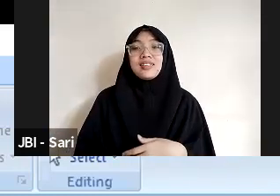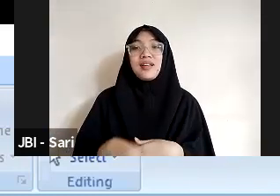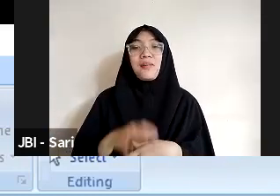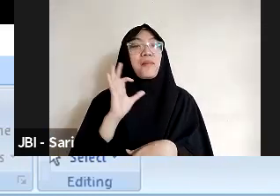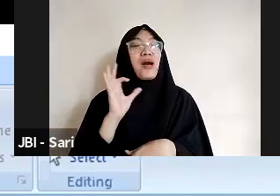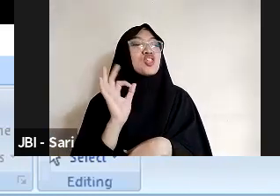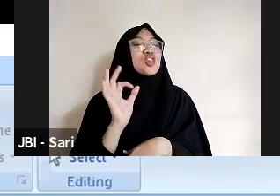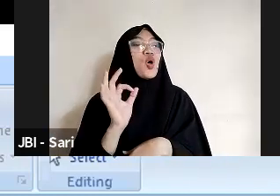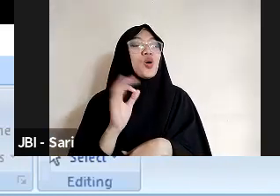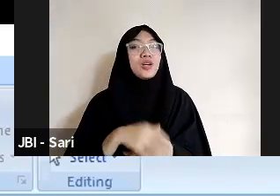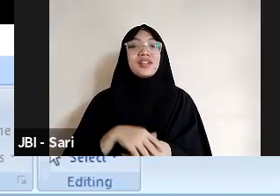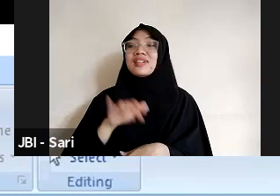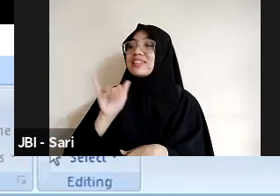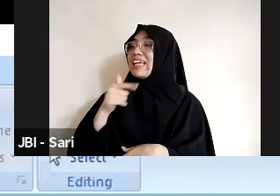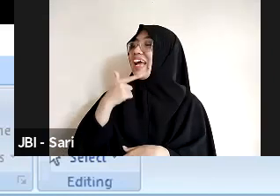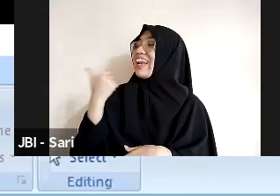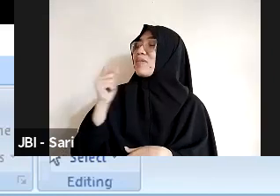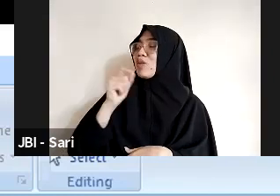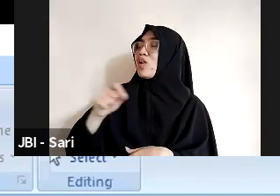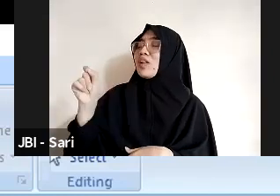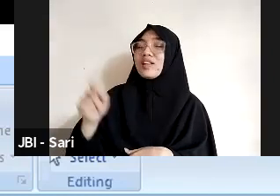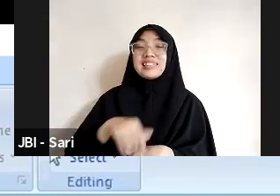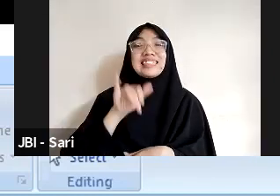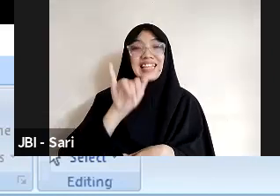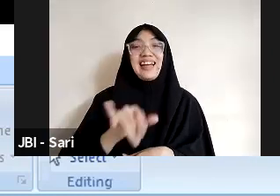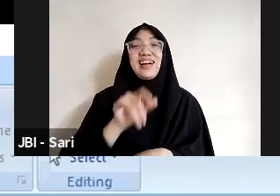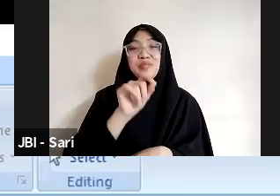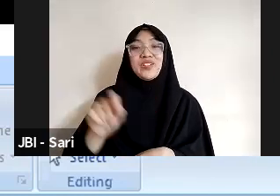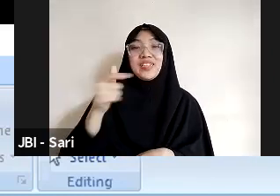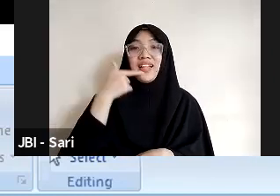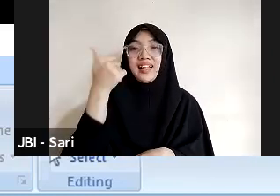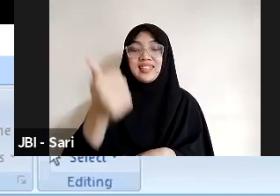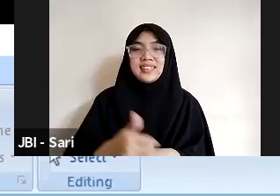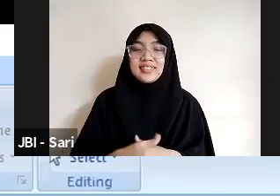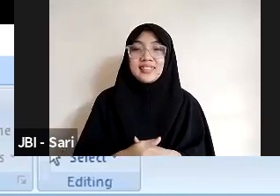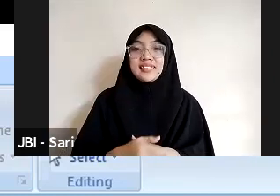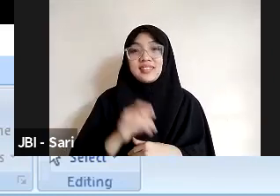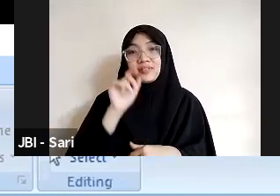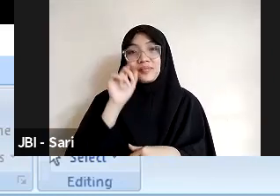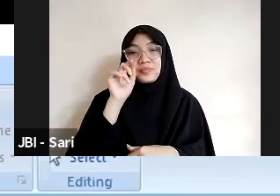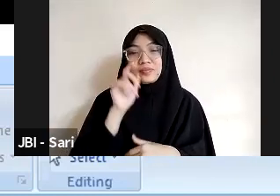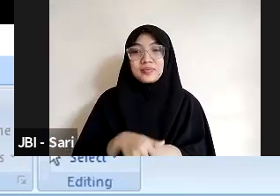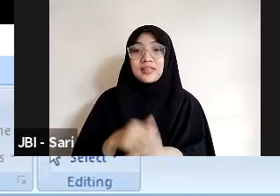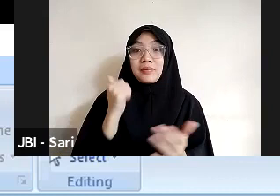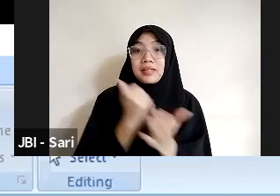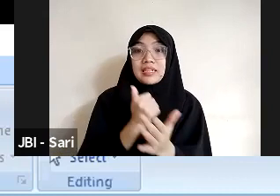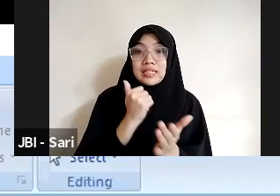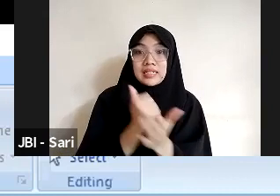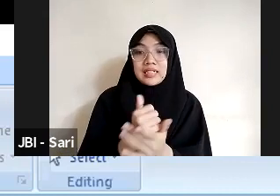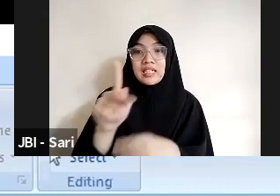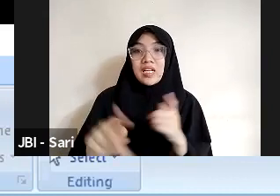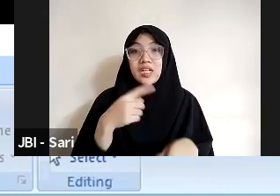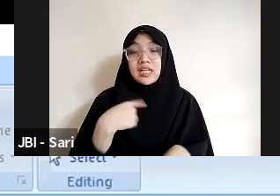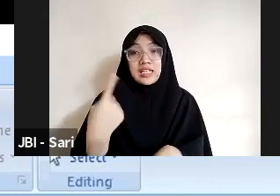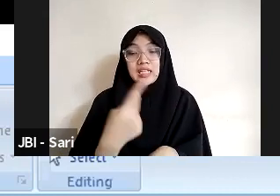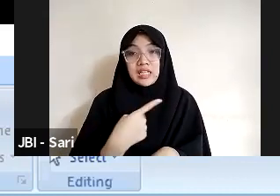Nah ya enak. Enak. Ya, ini bakso, tapi sebenarnya kalau kita bicara bakso, sesungguhnya kita